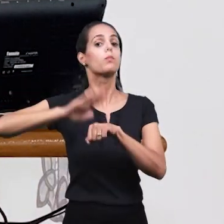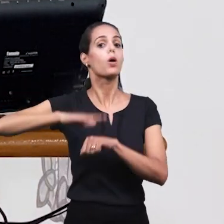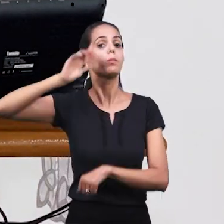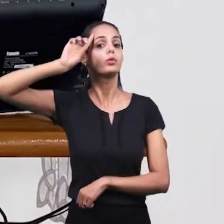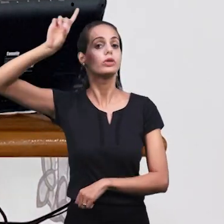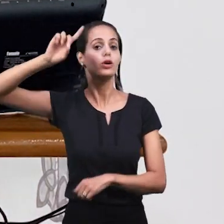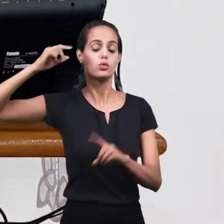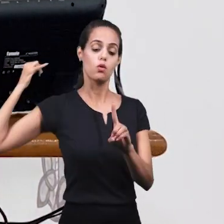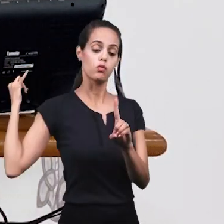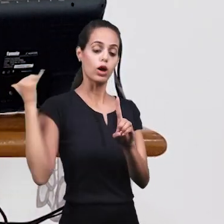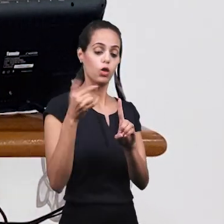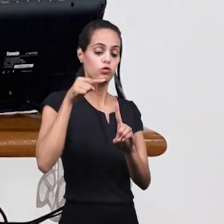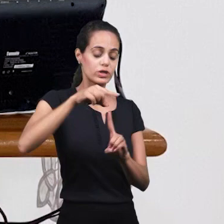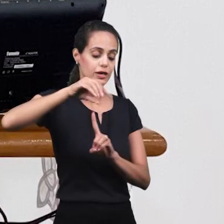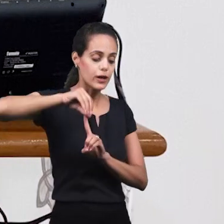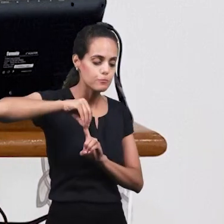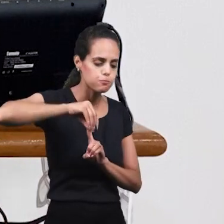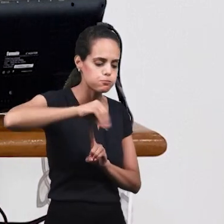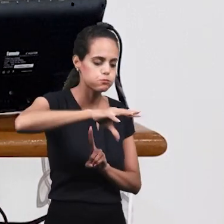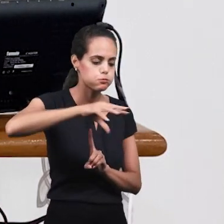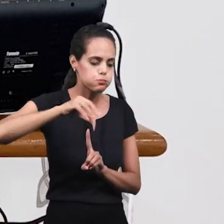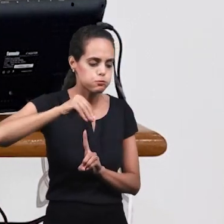le